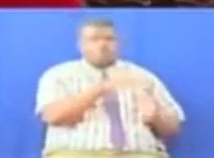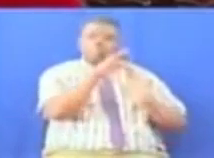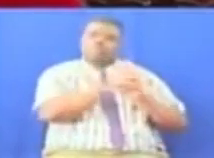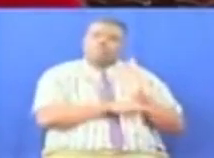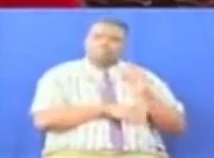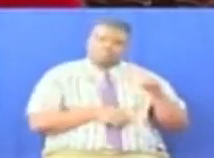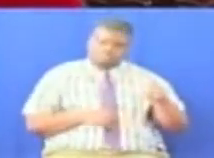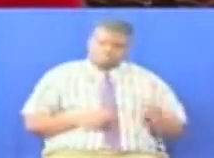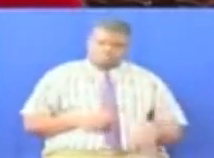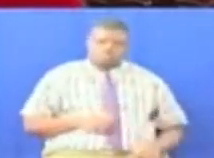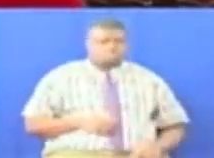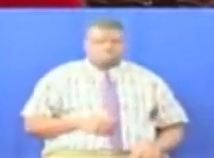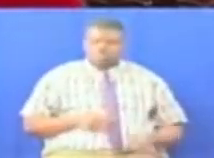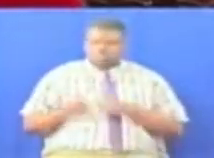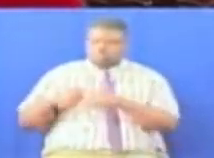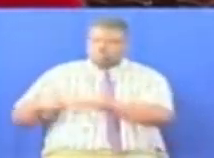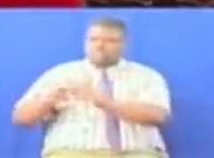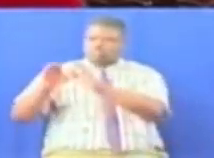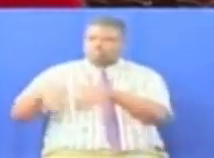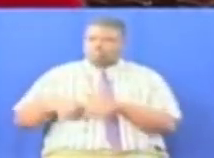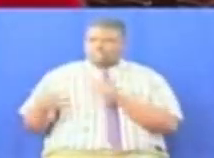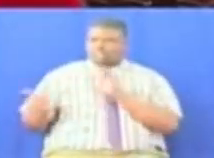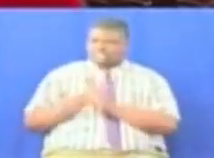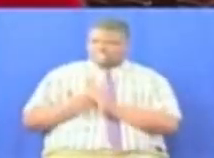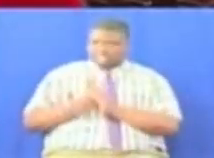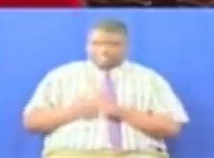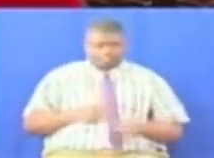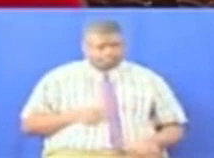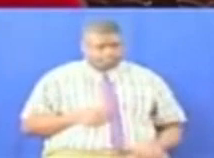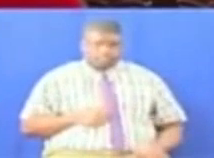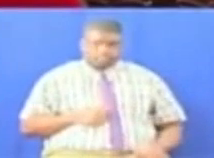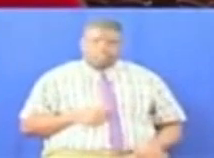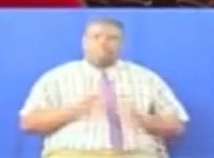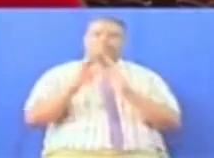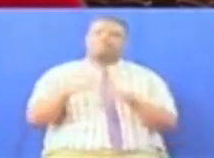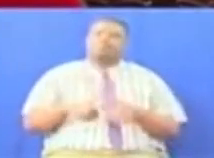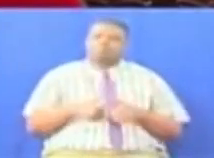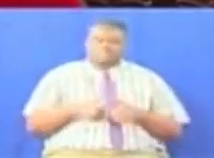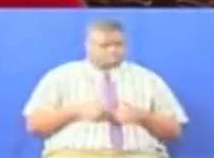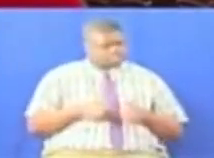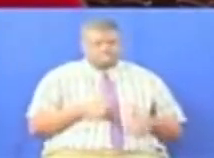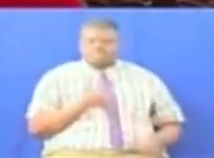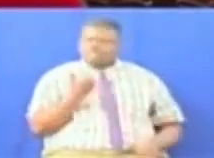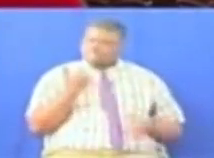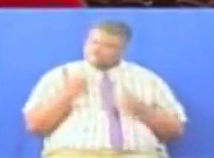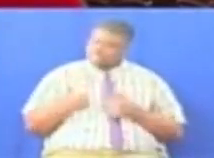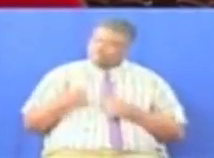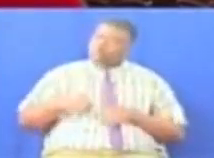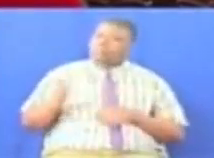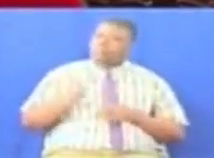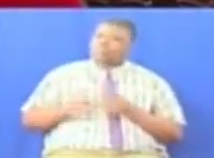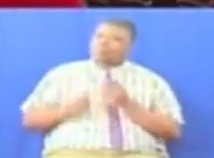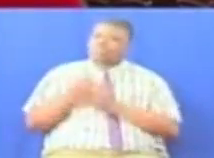huu. Sheria ya uendeshaji wa bunge sura ya 115. Mheshimiwa naibu spika, bunge ni mhimili unaojitegemea kwa mujibu wa katiba, na kwa